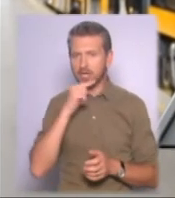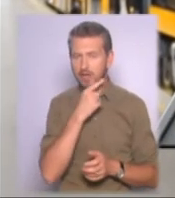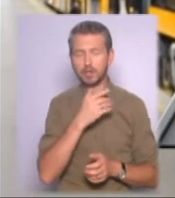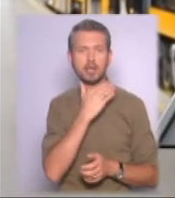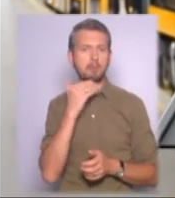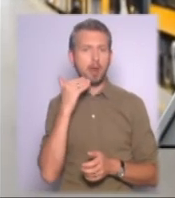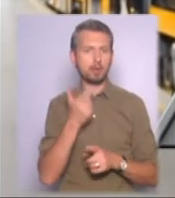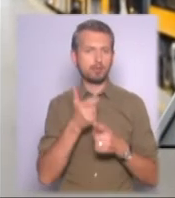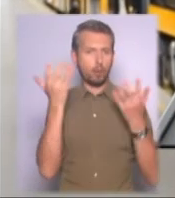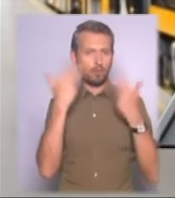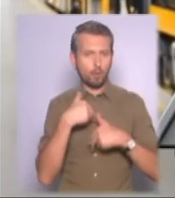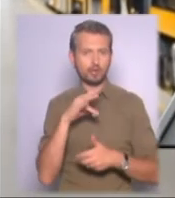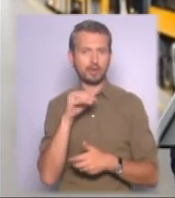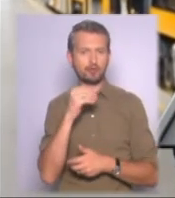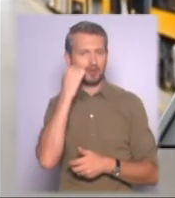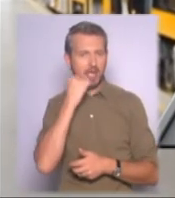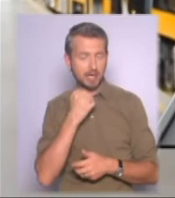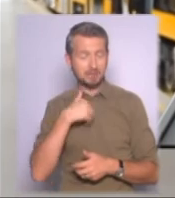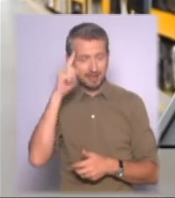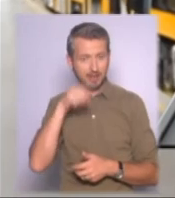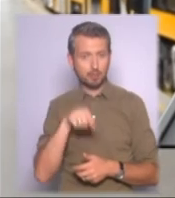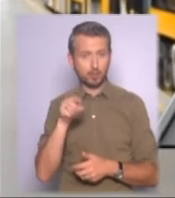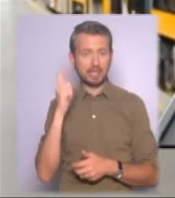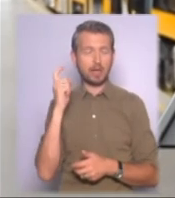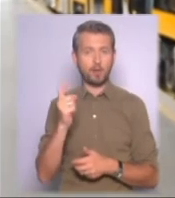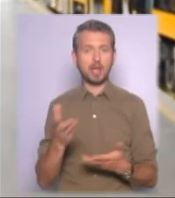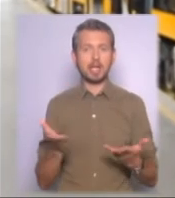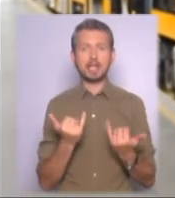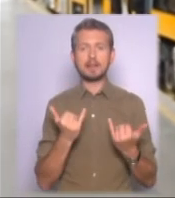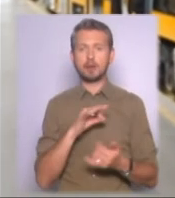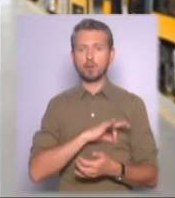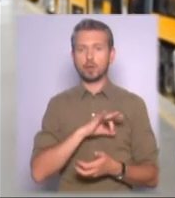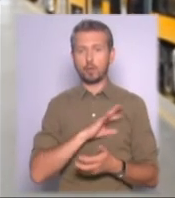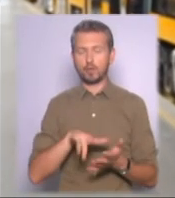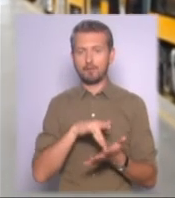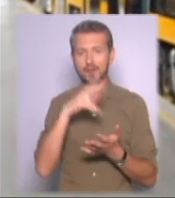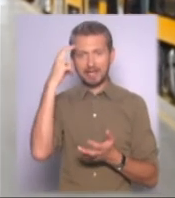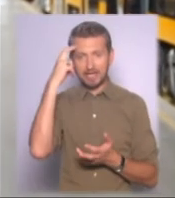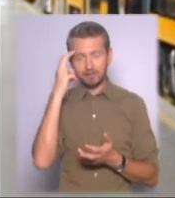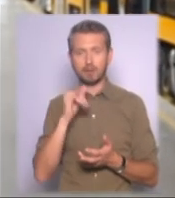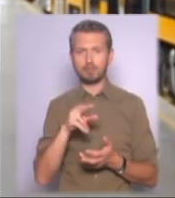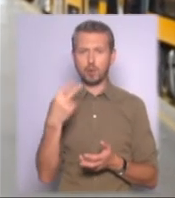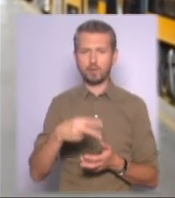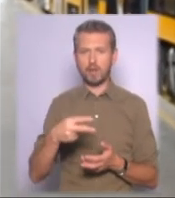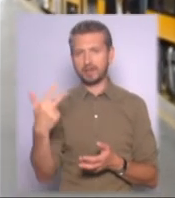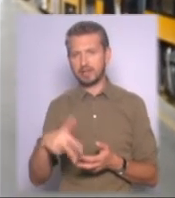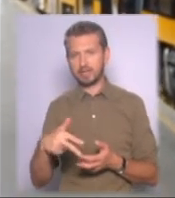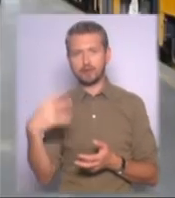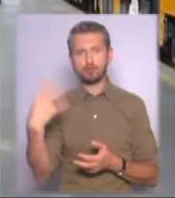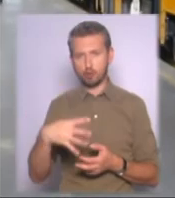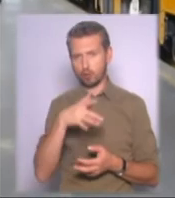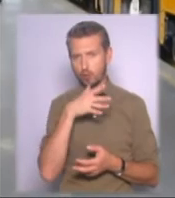набагато комфортніші, ніж старі. Ми знаємо, що ці трамваї, які зараз використовуються у місті Києві, їм по 20, 30, 40